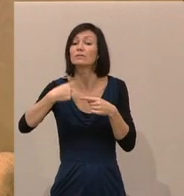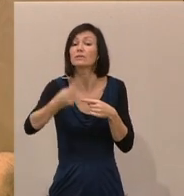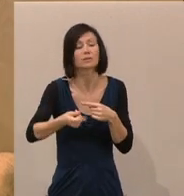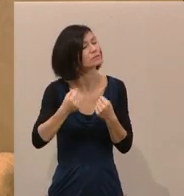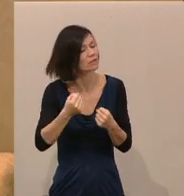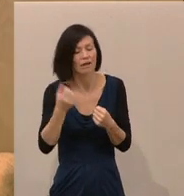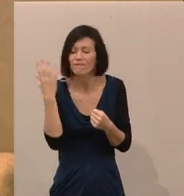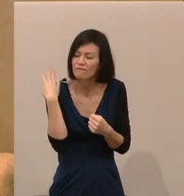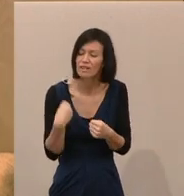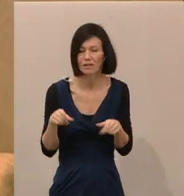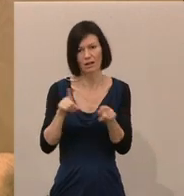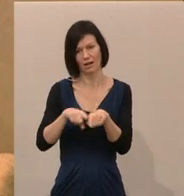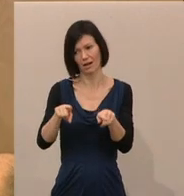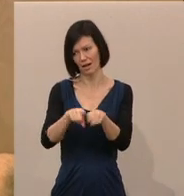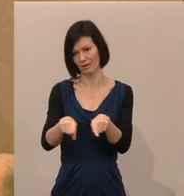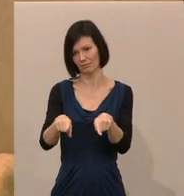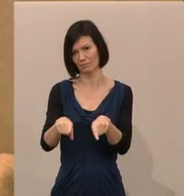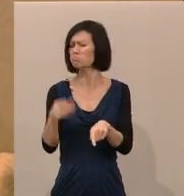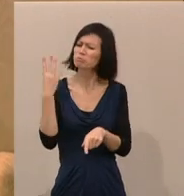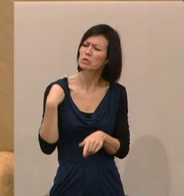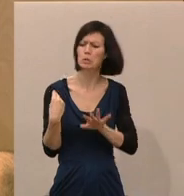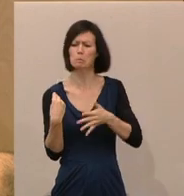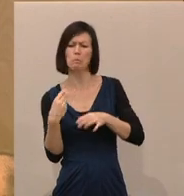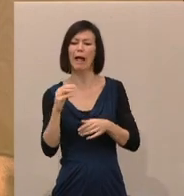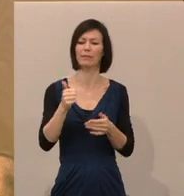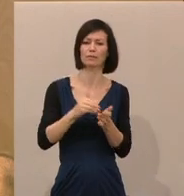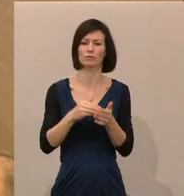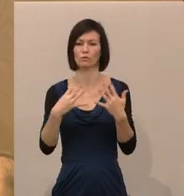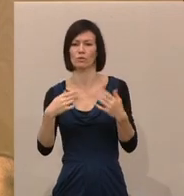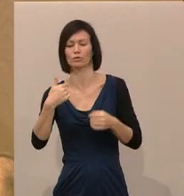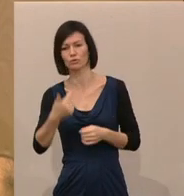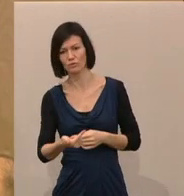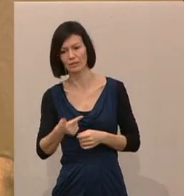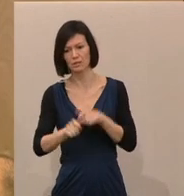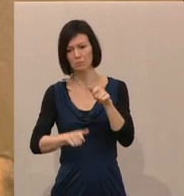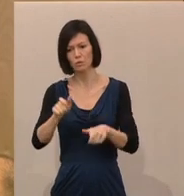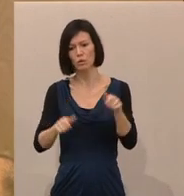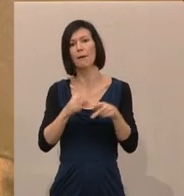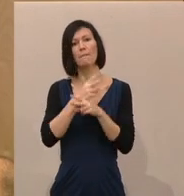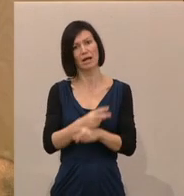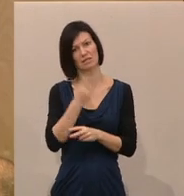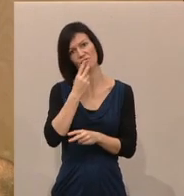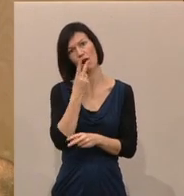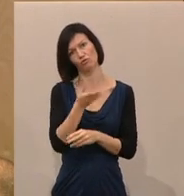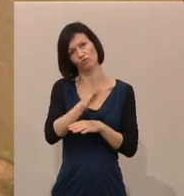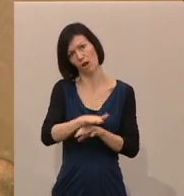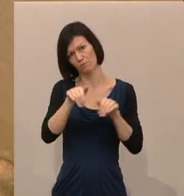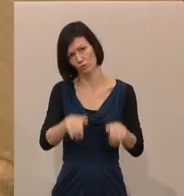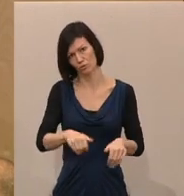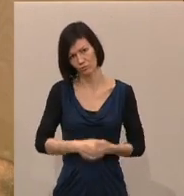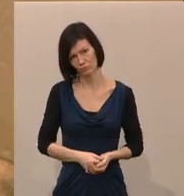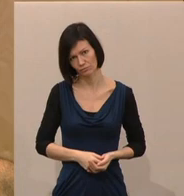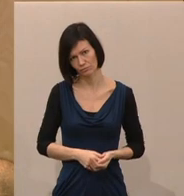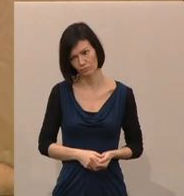wieder so sein, geschätzte Damen und Herren. Dann werden wieder 1029 Menschen am Passivrauchen sterben. Sie haben